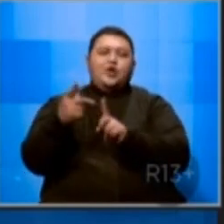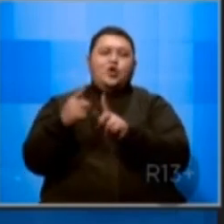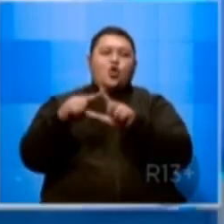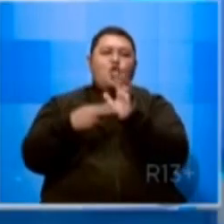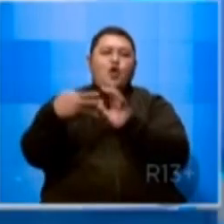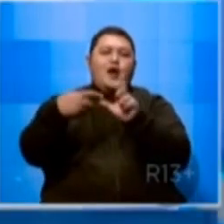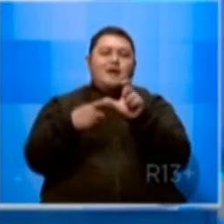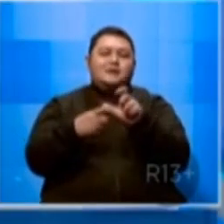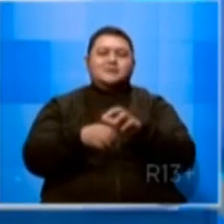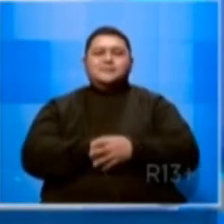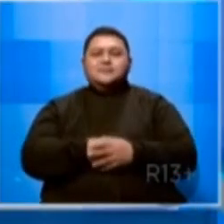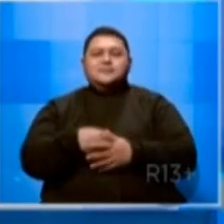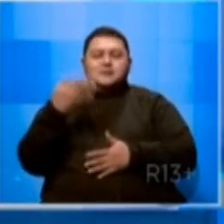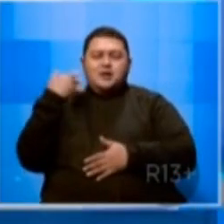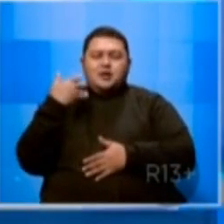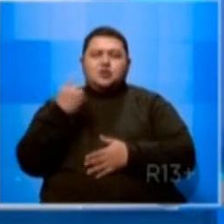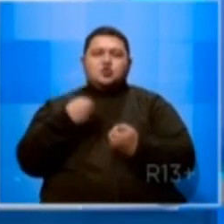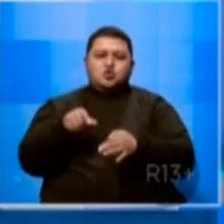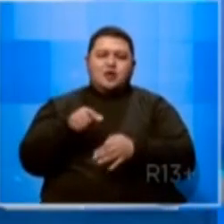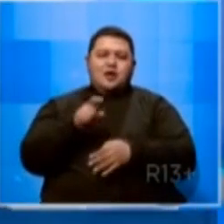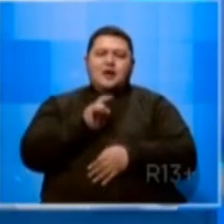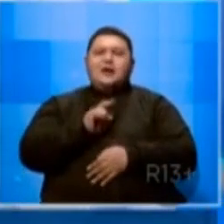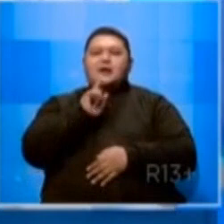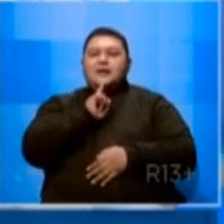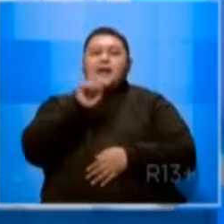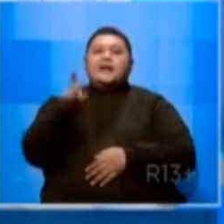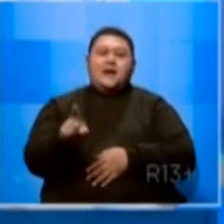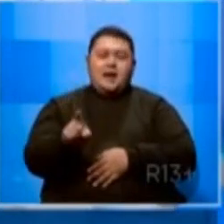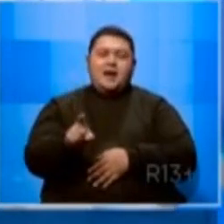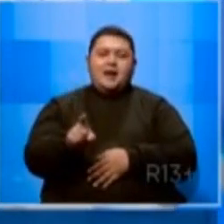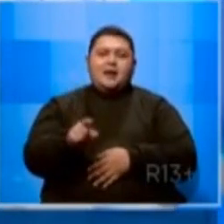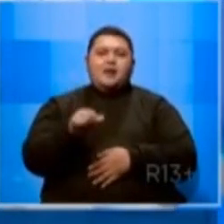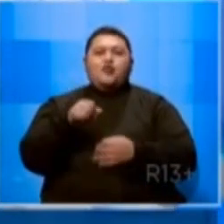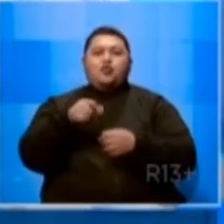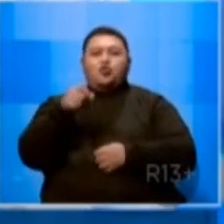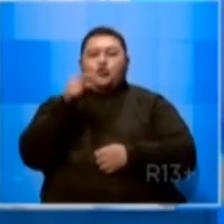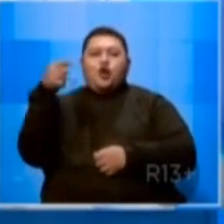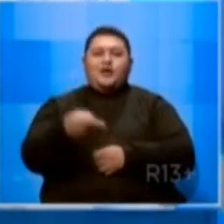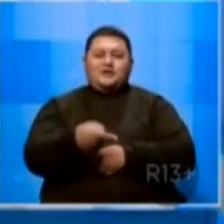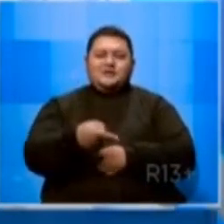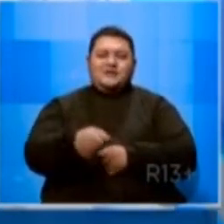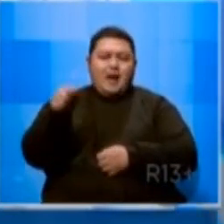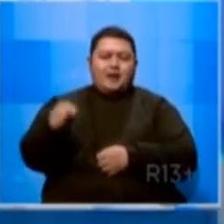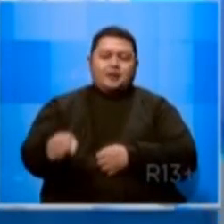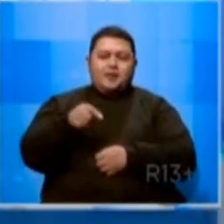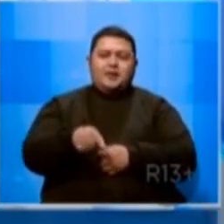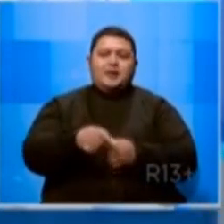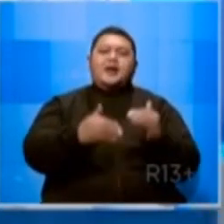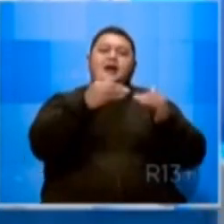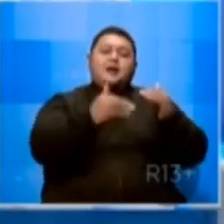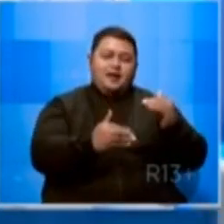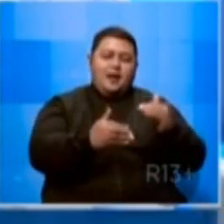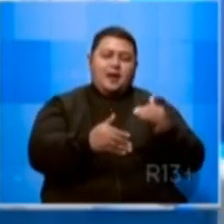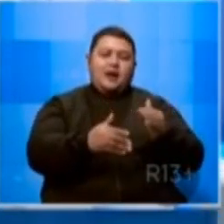ya Tadi saya sudah sempat tanyakan ke paberal bahwa vonis Hakim ini lebih rendah dari tuntutan jaksa